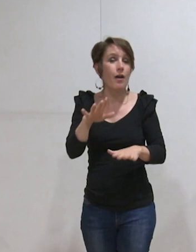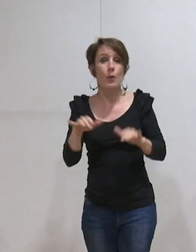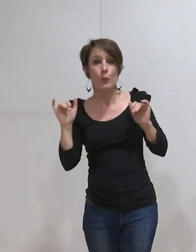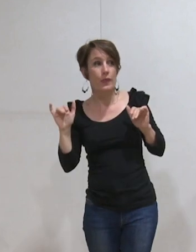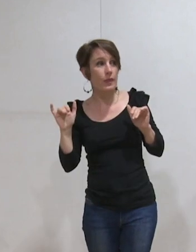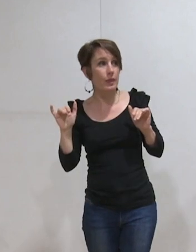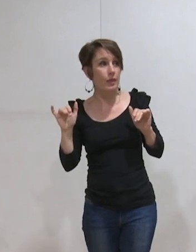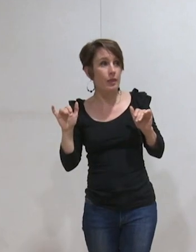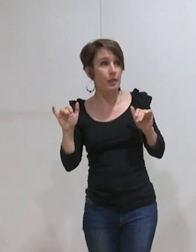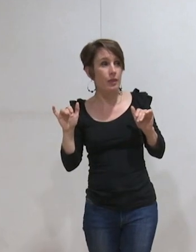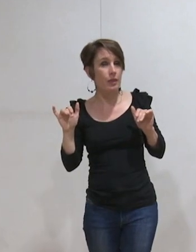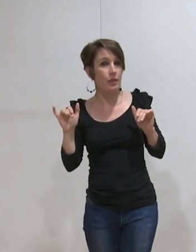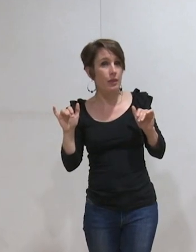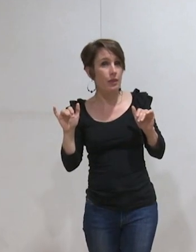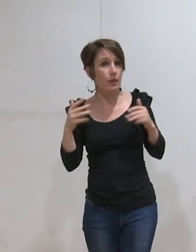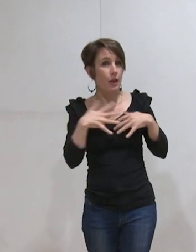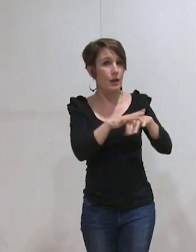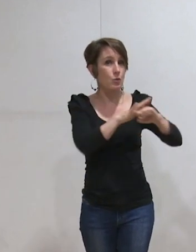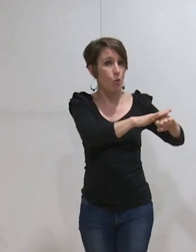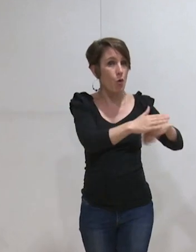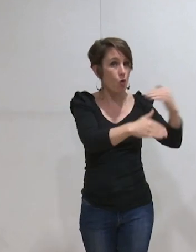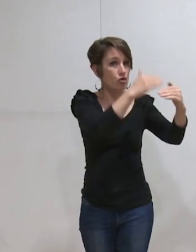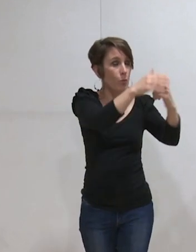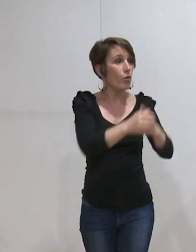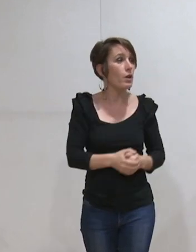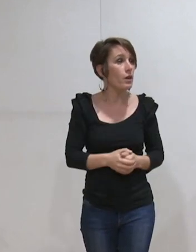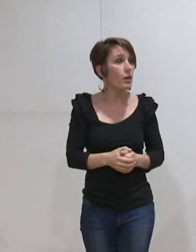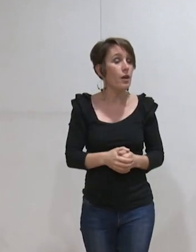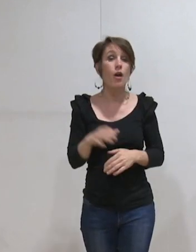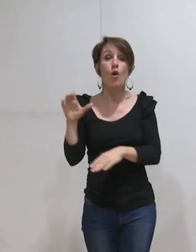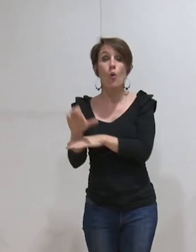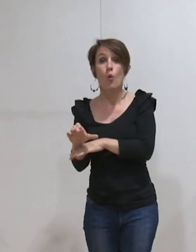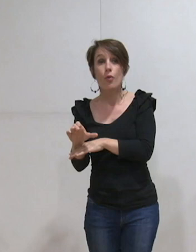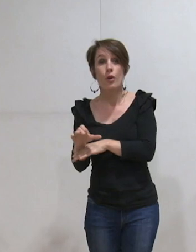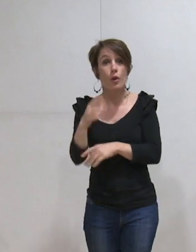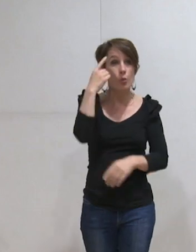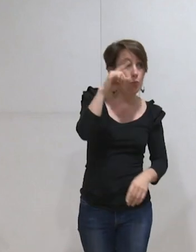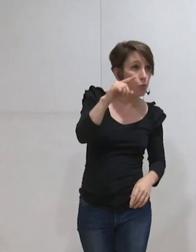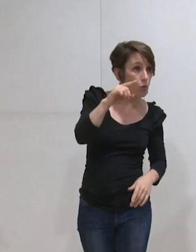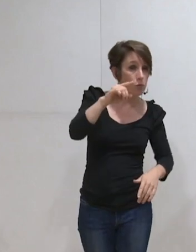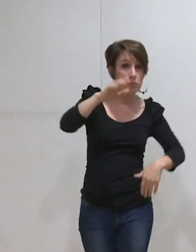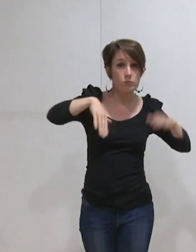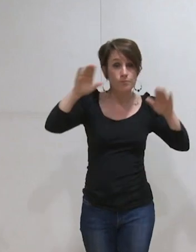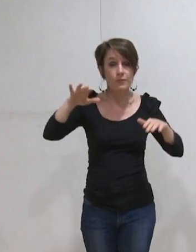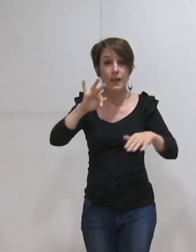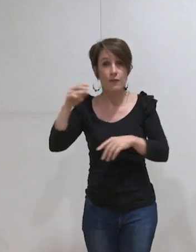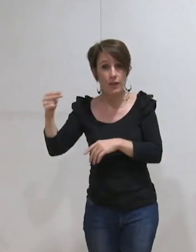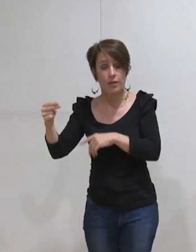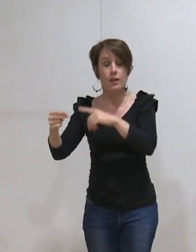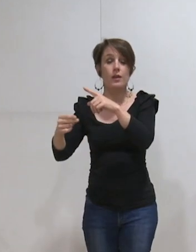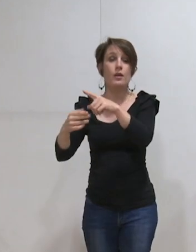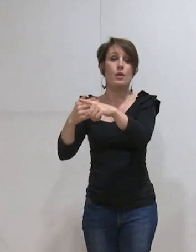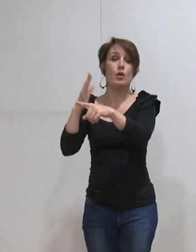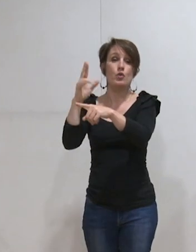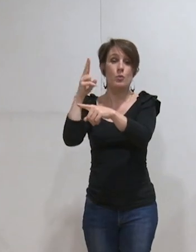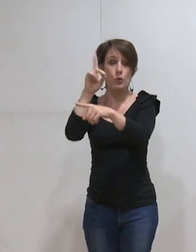s'abstient le rassemblement de gauche et de progrès qui vote contre qui vote pour Front national